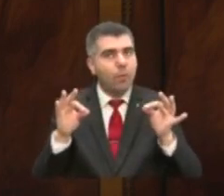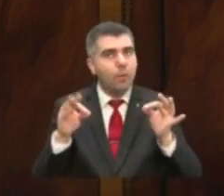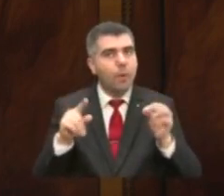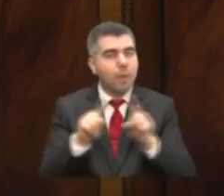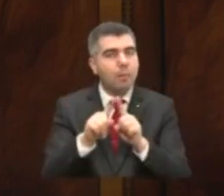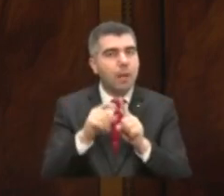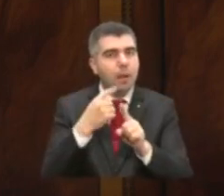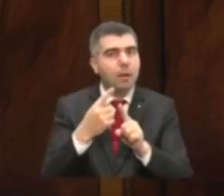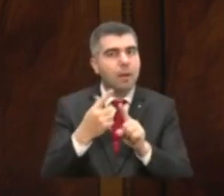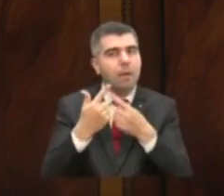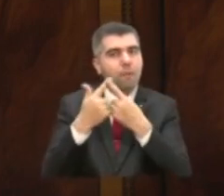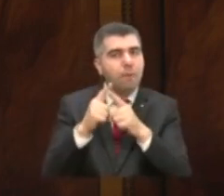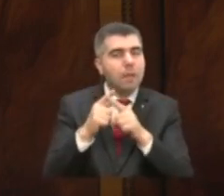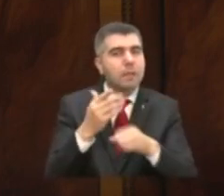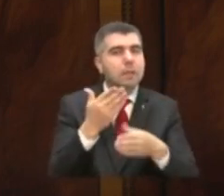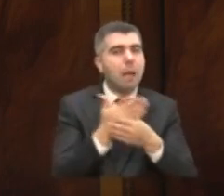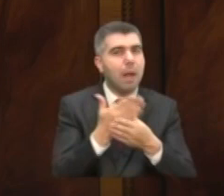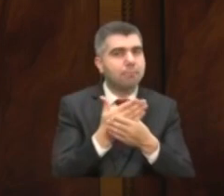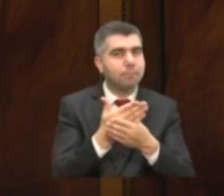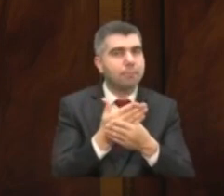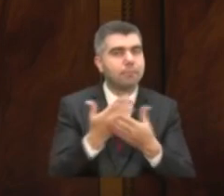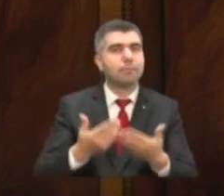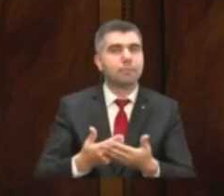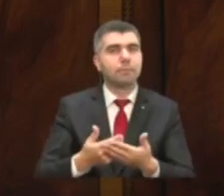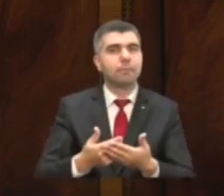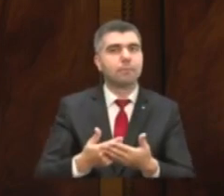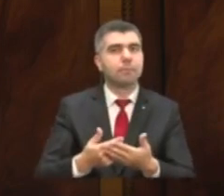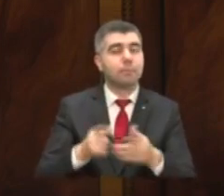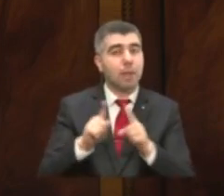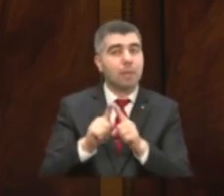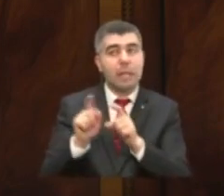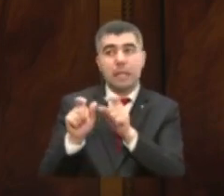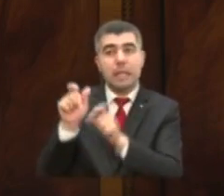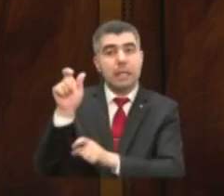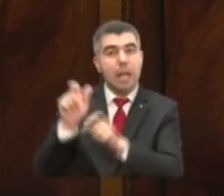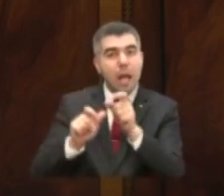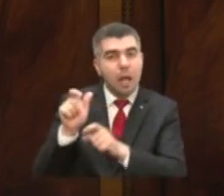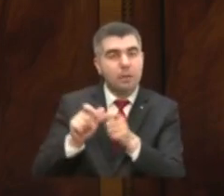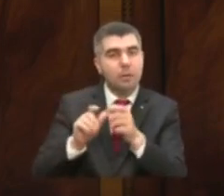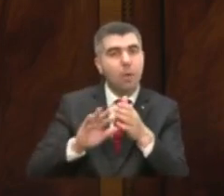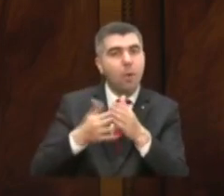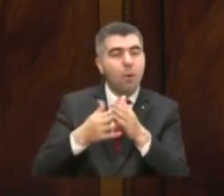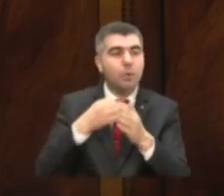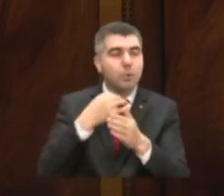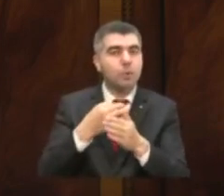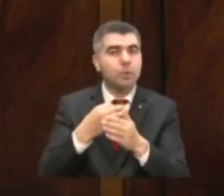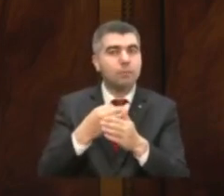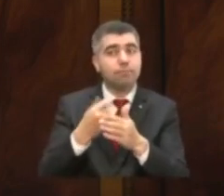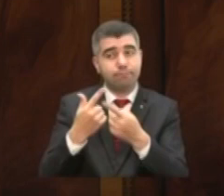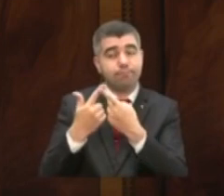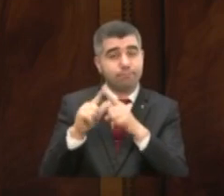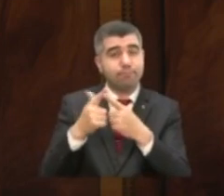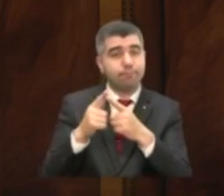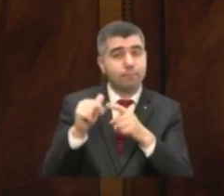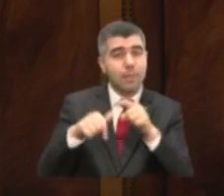في أغلب الأحيان من بعض يعني الانتقادات المشروعة داخل فئات واسعة